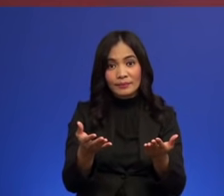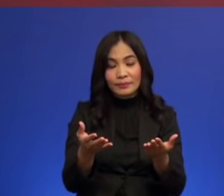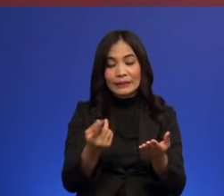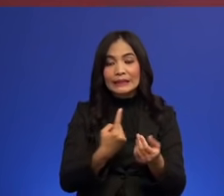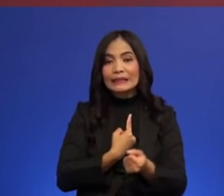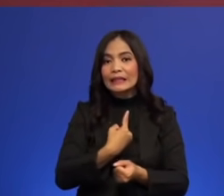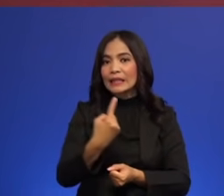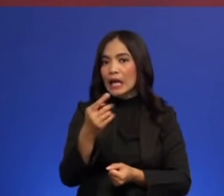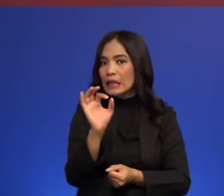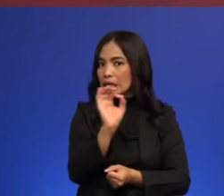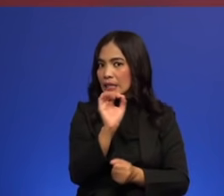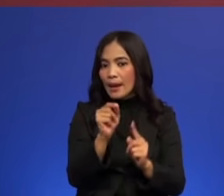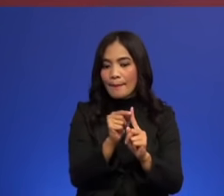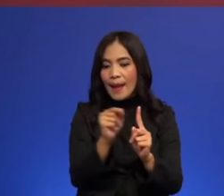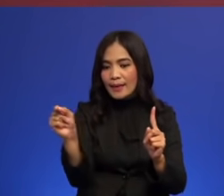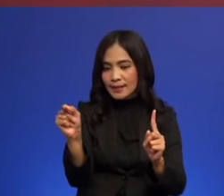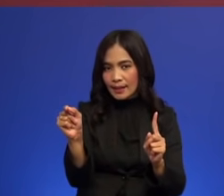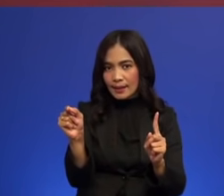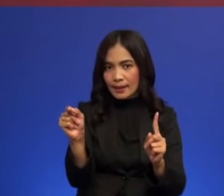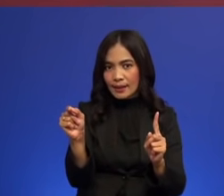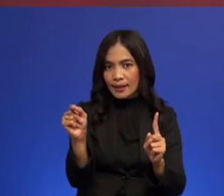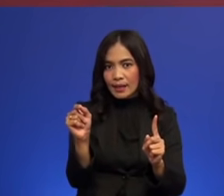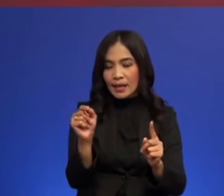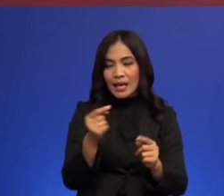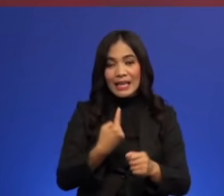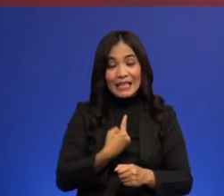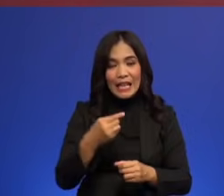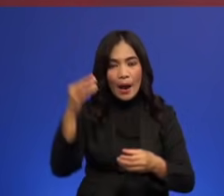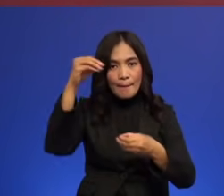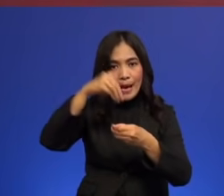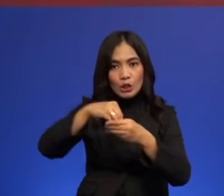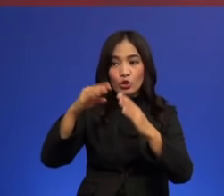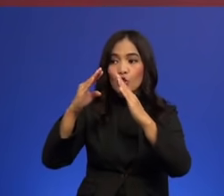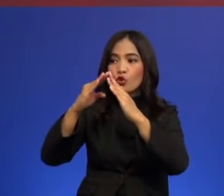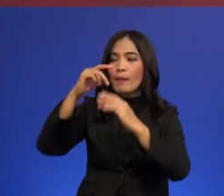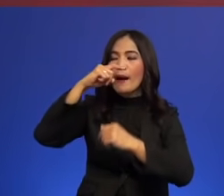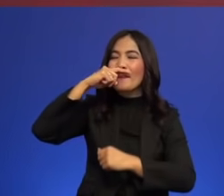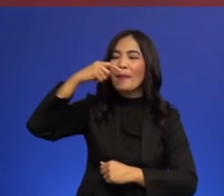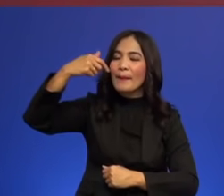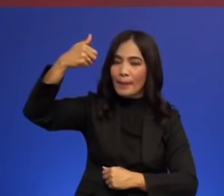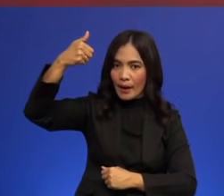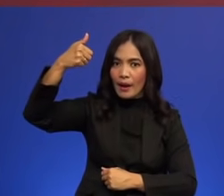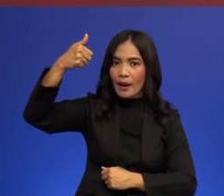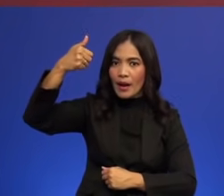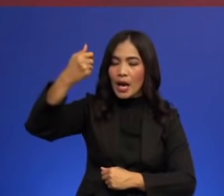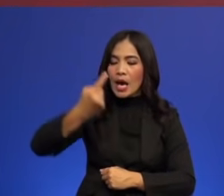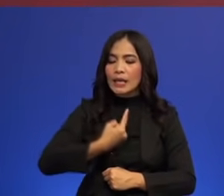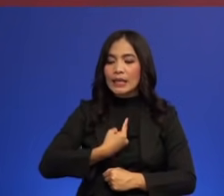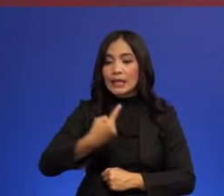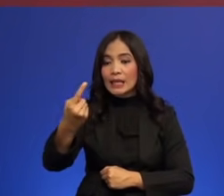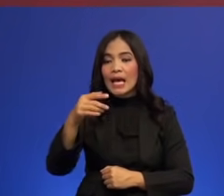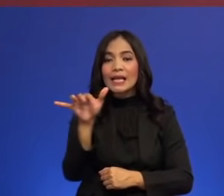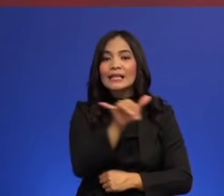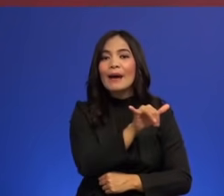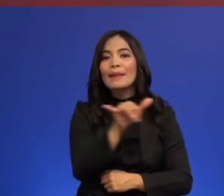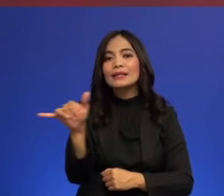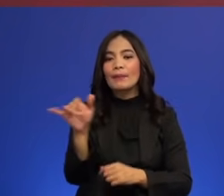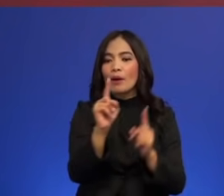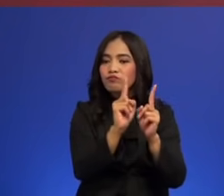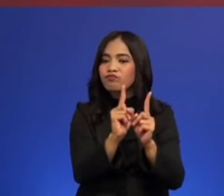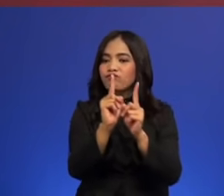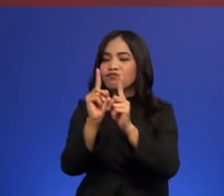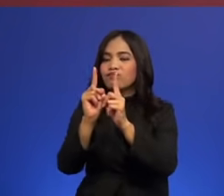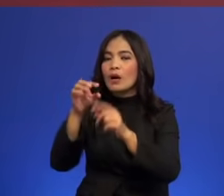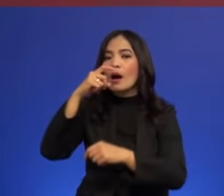kita tidak meleset. Kita bisa masuk rumah Bapa. Kita bersama-sama dengan Bapa